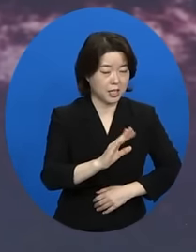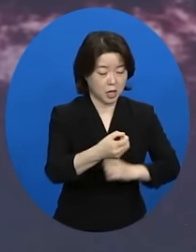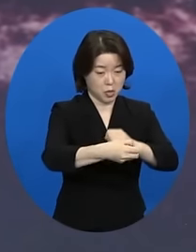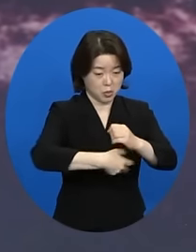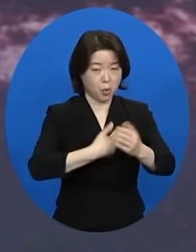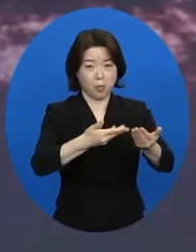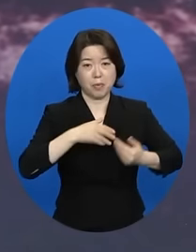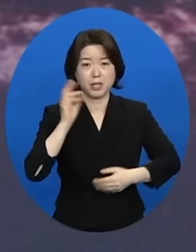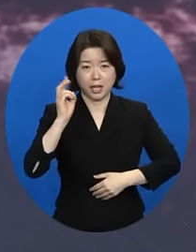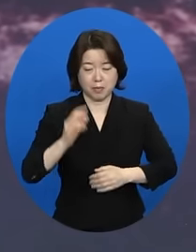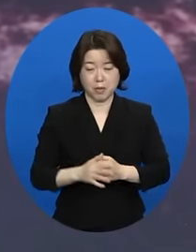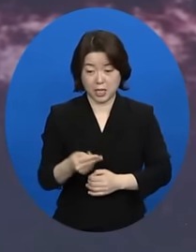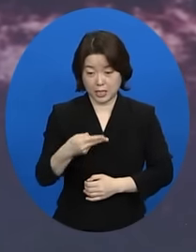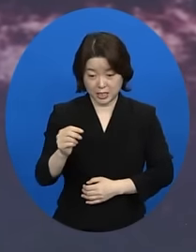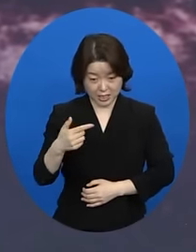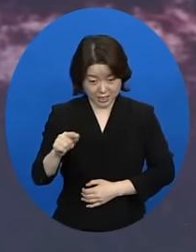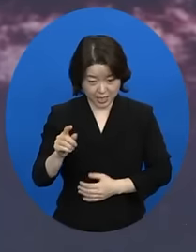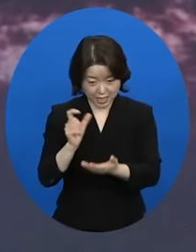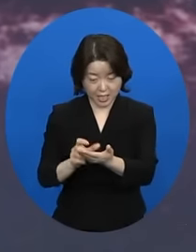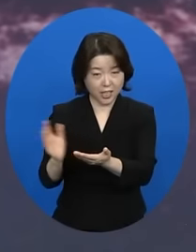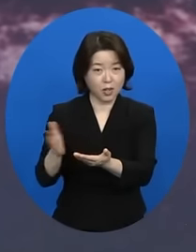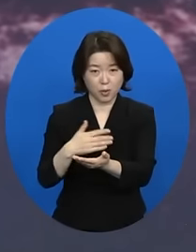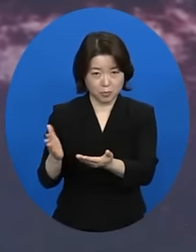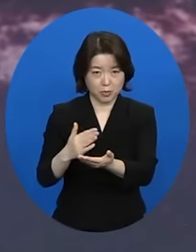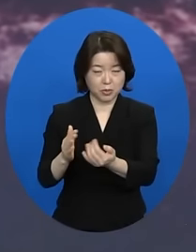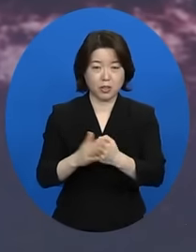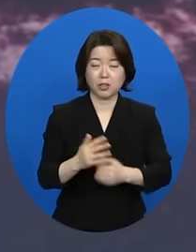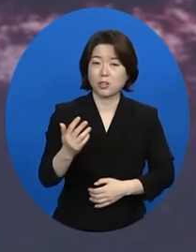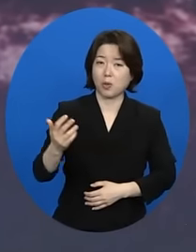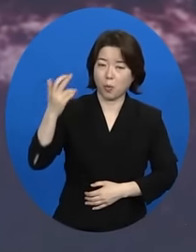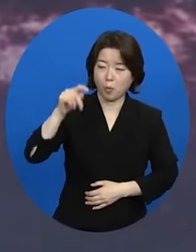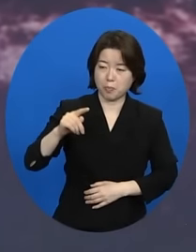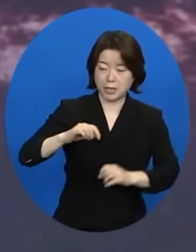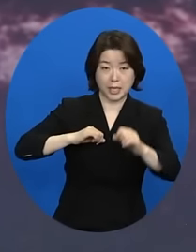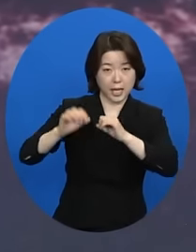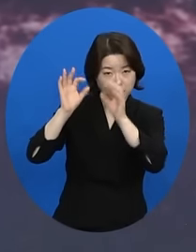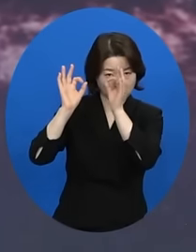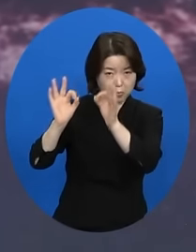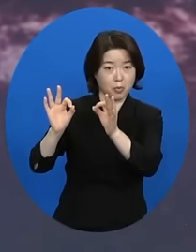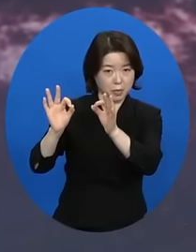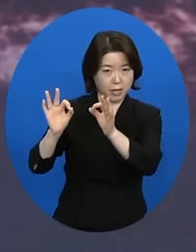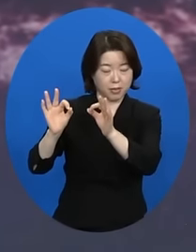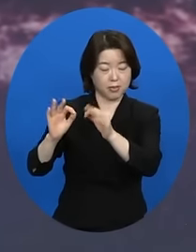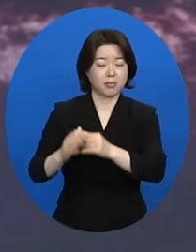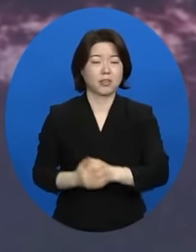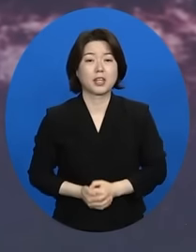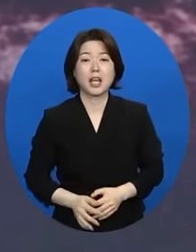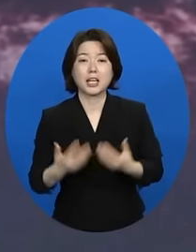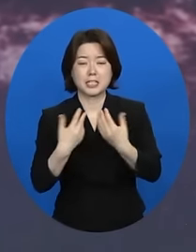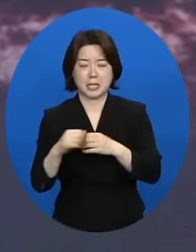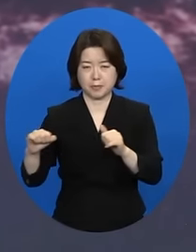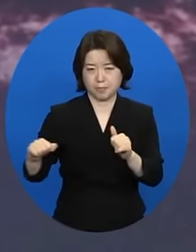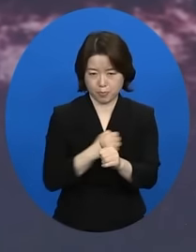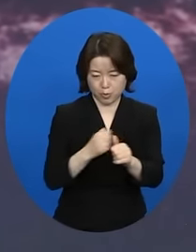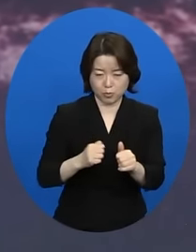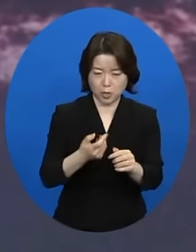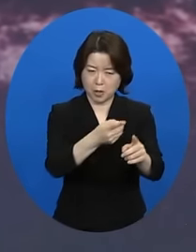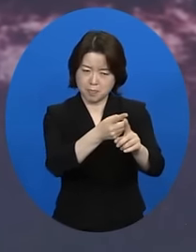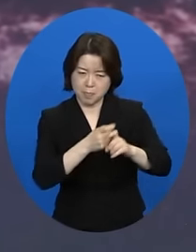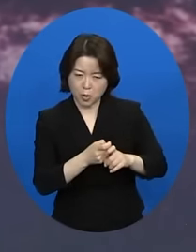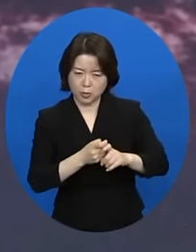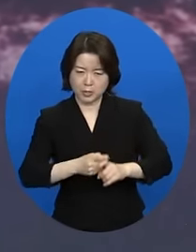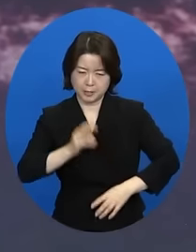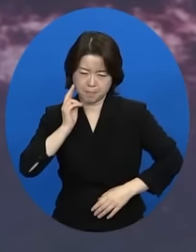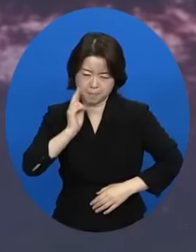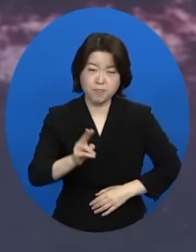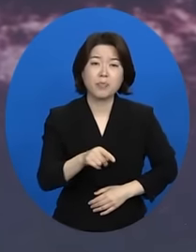말합니다. 왜냐하면 디나에 대한 얘기는 없지만 그 오빠들이 하는 그 행동들, 예를 들면 폭력성, 복수심,